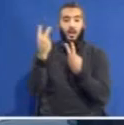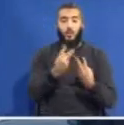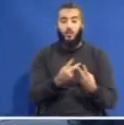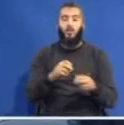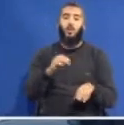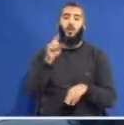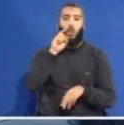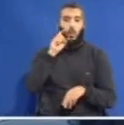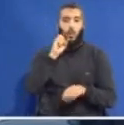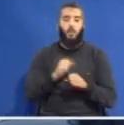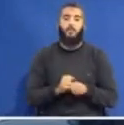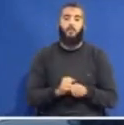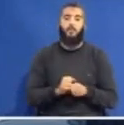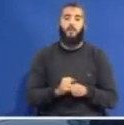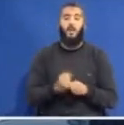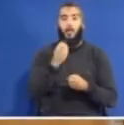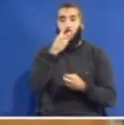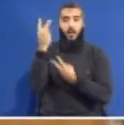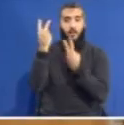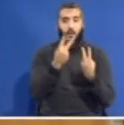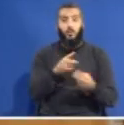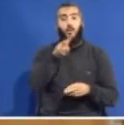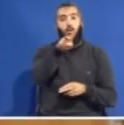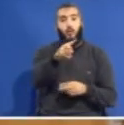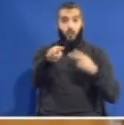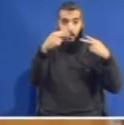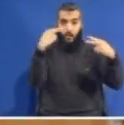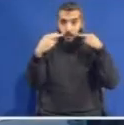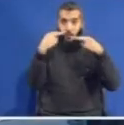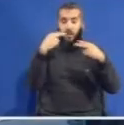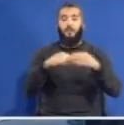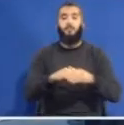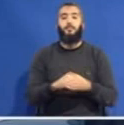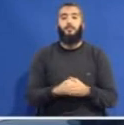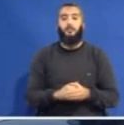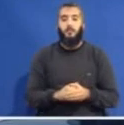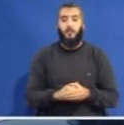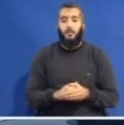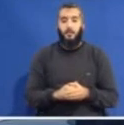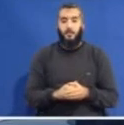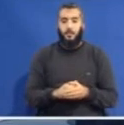جميعا وبه. شيخنا أبو عبد السلام مرحبا بك. وبكم أهلا ومرحبا. الله يبارك فيكم إن شاء الله.